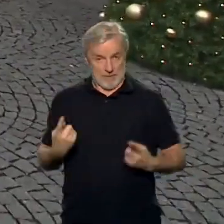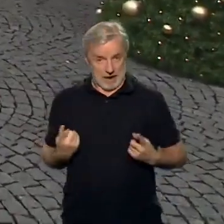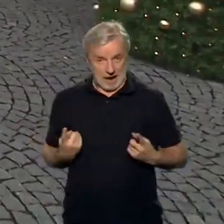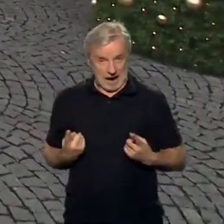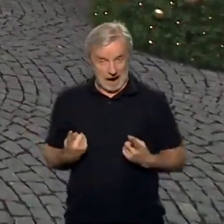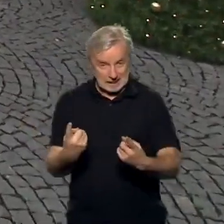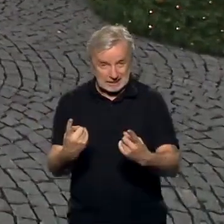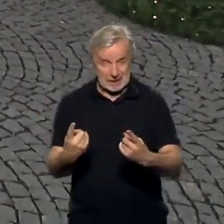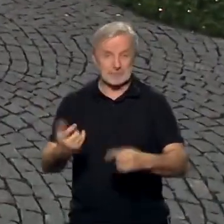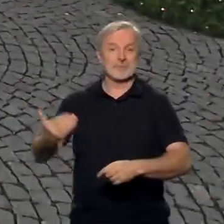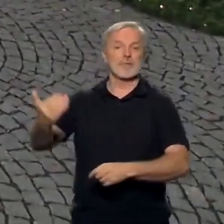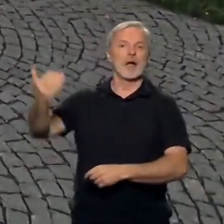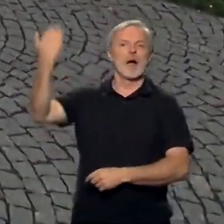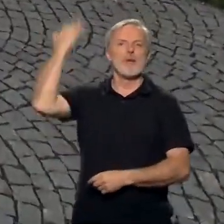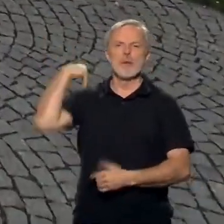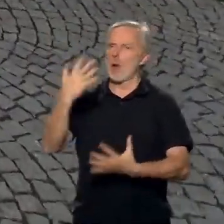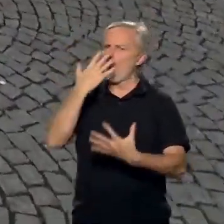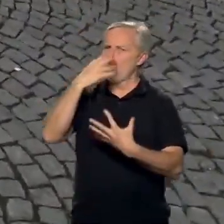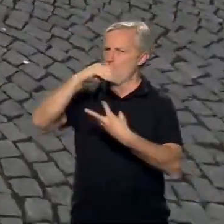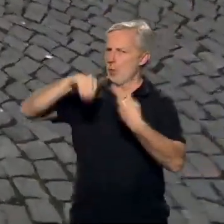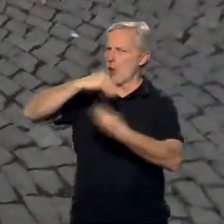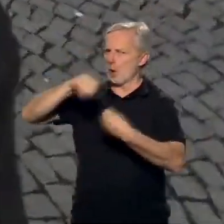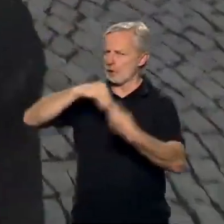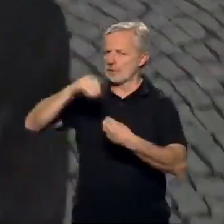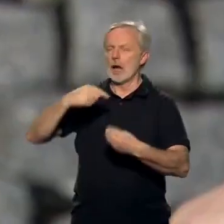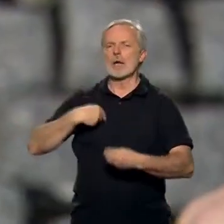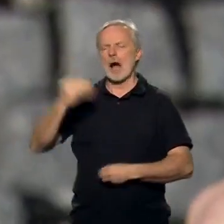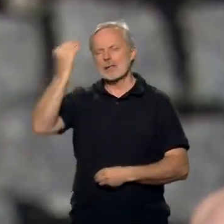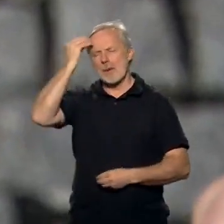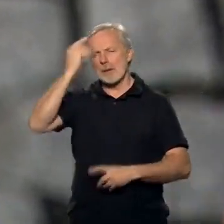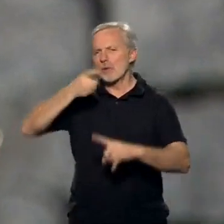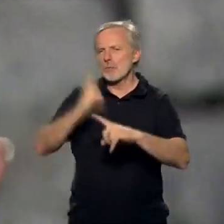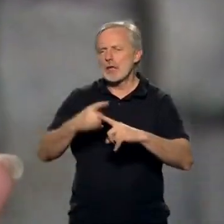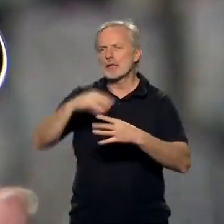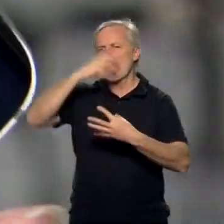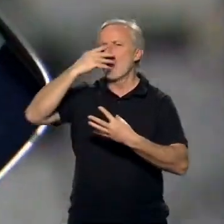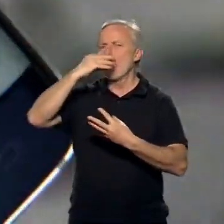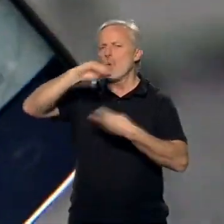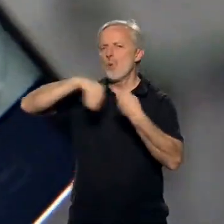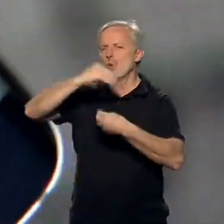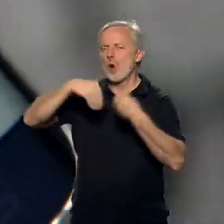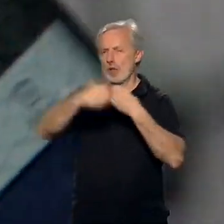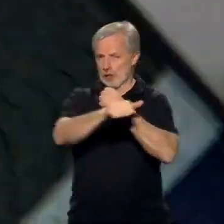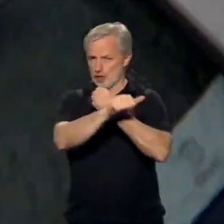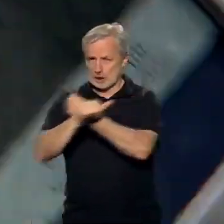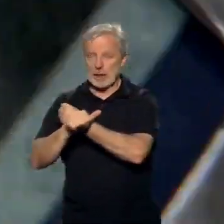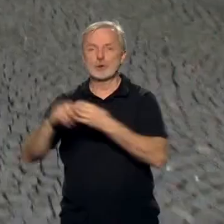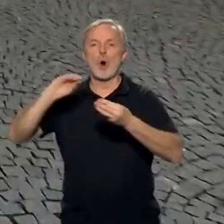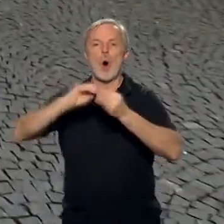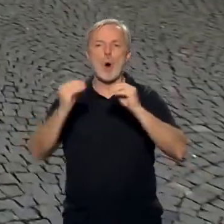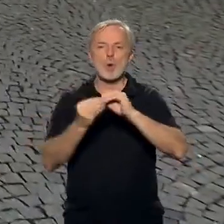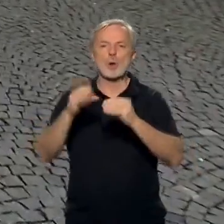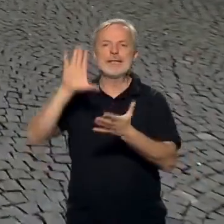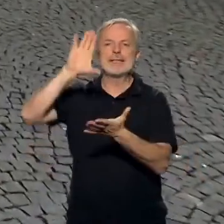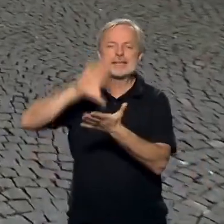první akce byla v únoru. Dokonce si pamatuju, že to bylo 16. února. Bylo to v obchodním centru Central